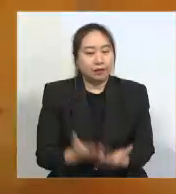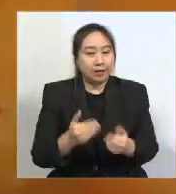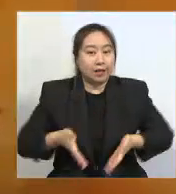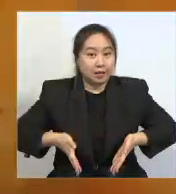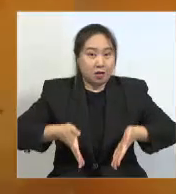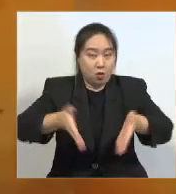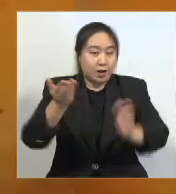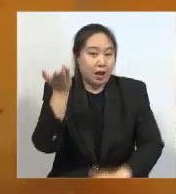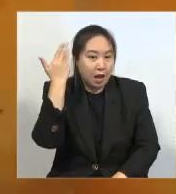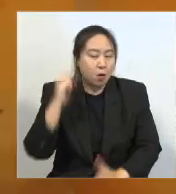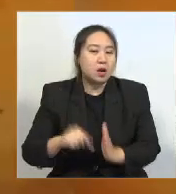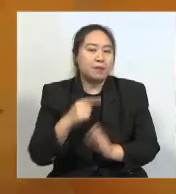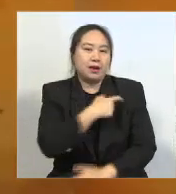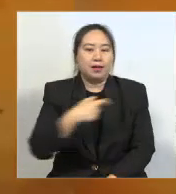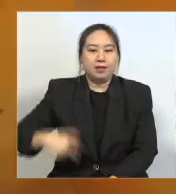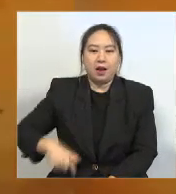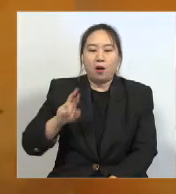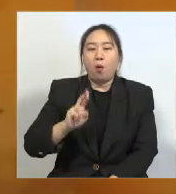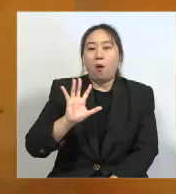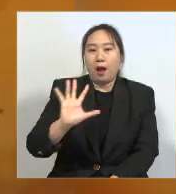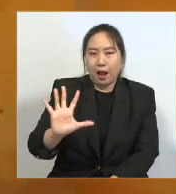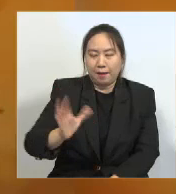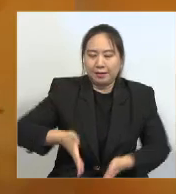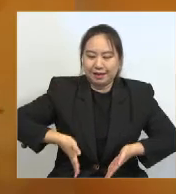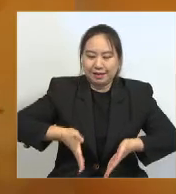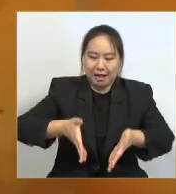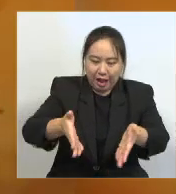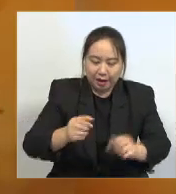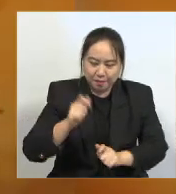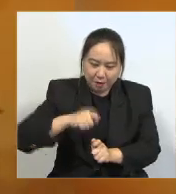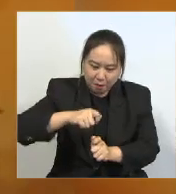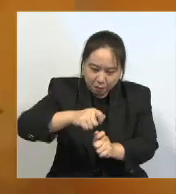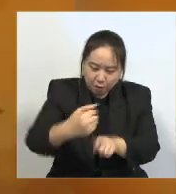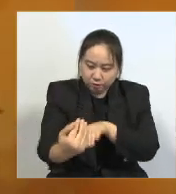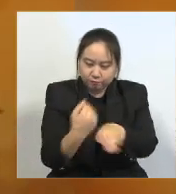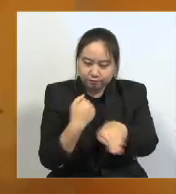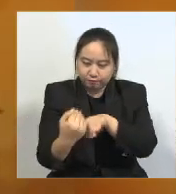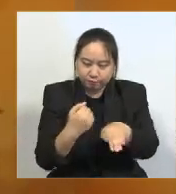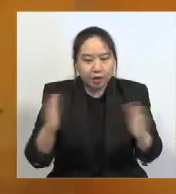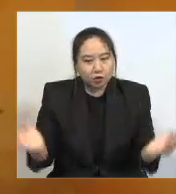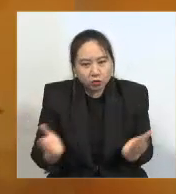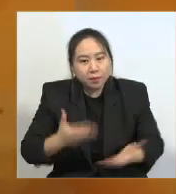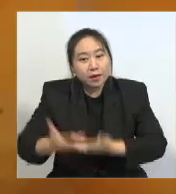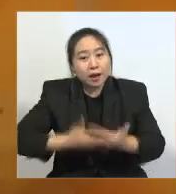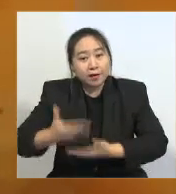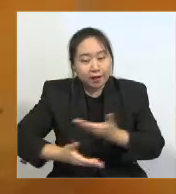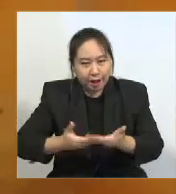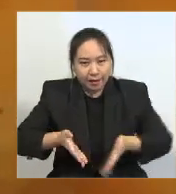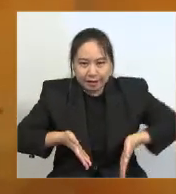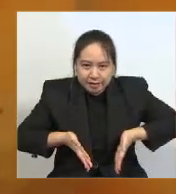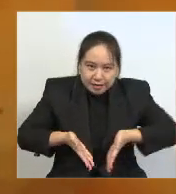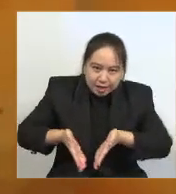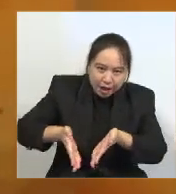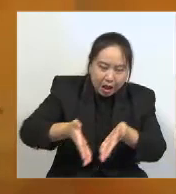างขึ้นในสมัยรัชกาลที่5เพื่อขยายเส้นทางคมนาคมและส่งเสริมการค้าขายถนนนี้มีความยาวประม